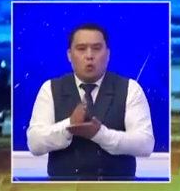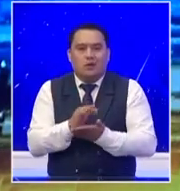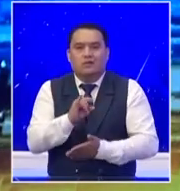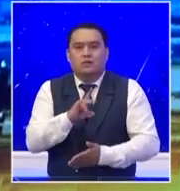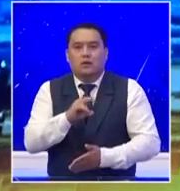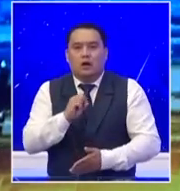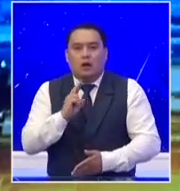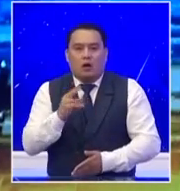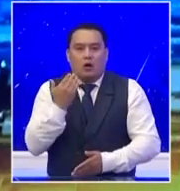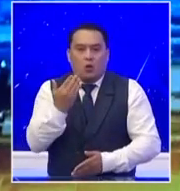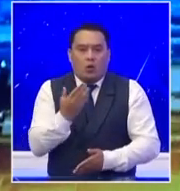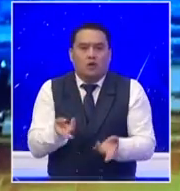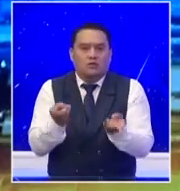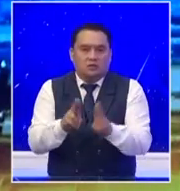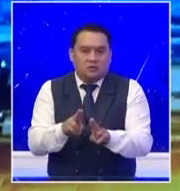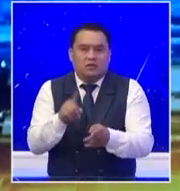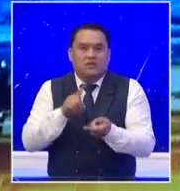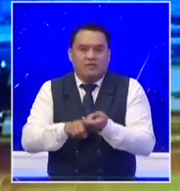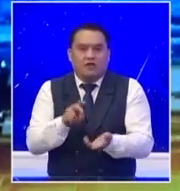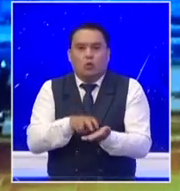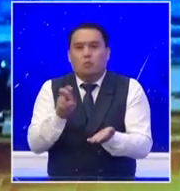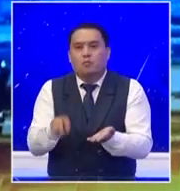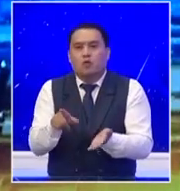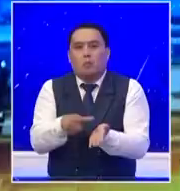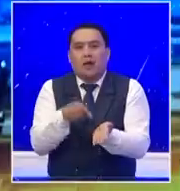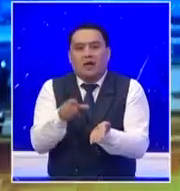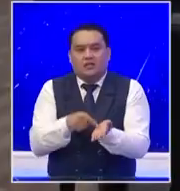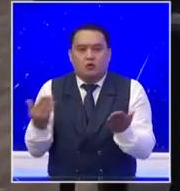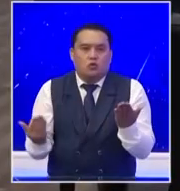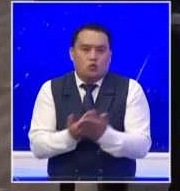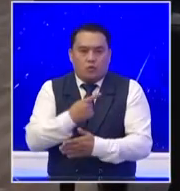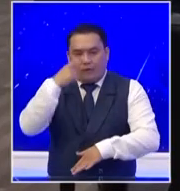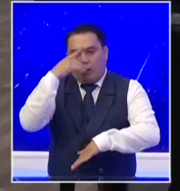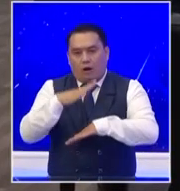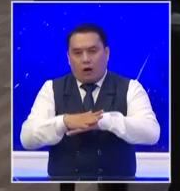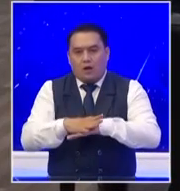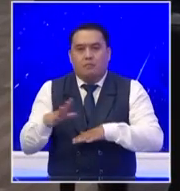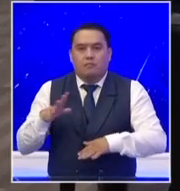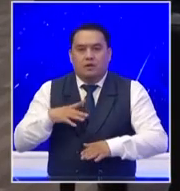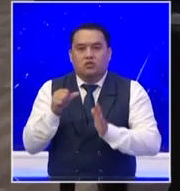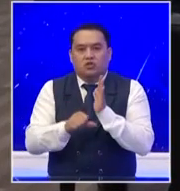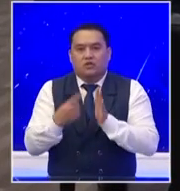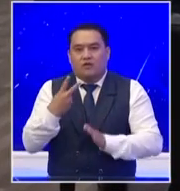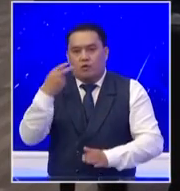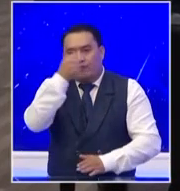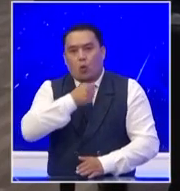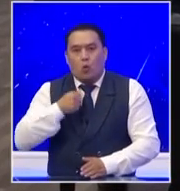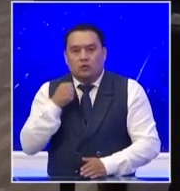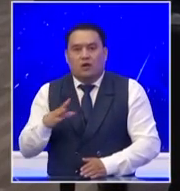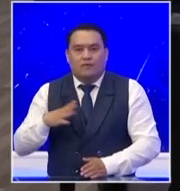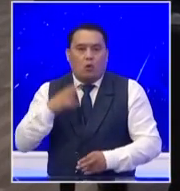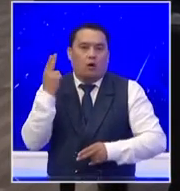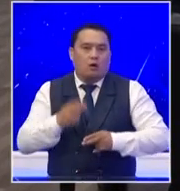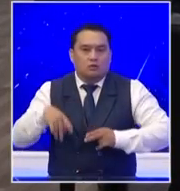Искак Бинали. Он оставил свой пост в связи с выходом на пенсию. Новый аким Куанышбек Кашкенбаев 1962 года